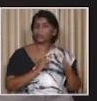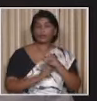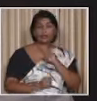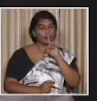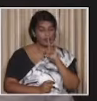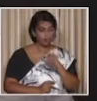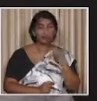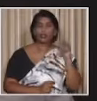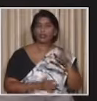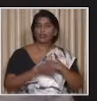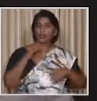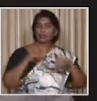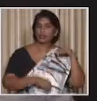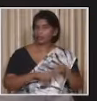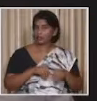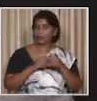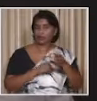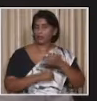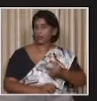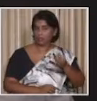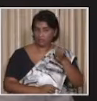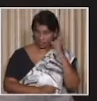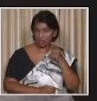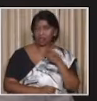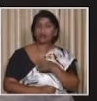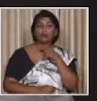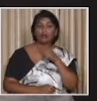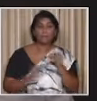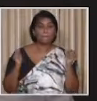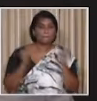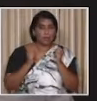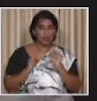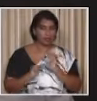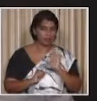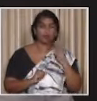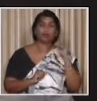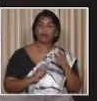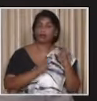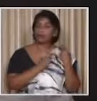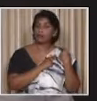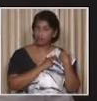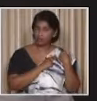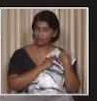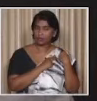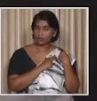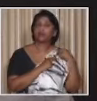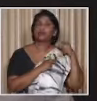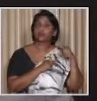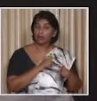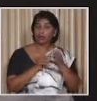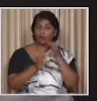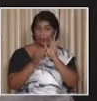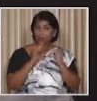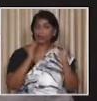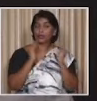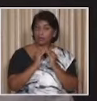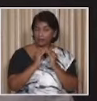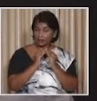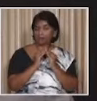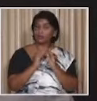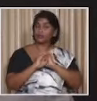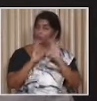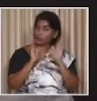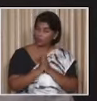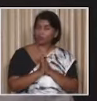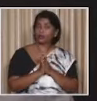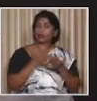කියන්නේ ඒ දේශපාලනය කරන්න තහනම් ඒකට බය වෙන්න බෑ එන අපේ යුතුකම තමයි ඒ පුච්චපු නිවාස